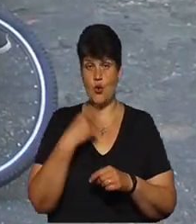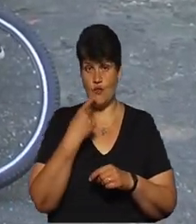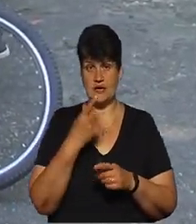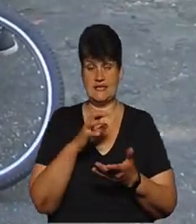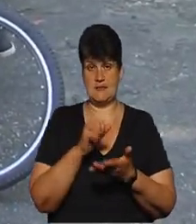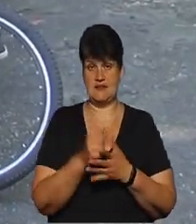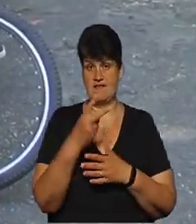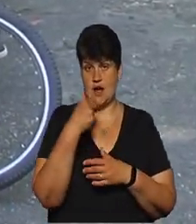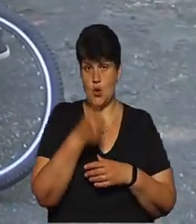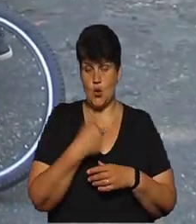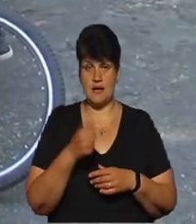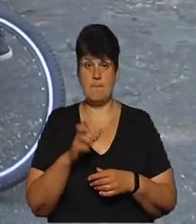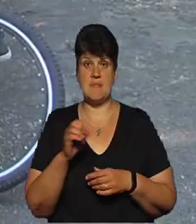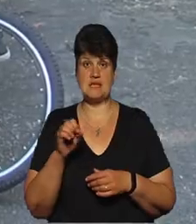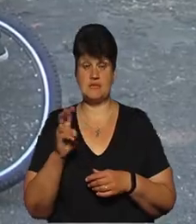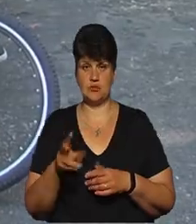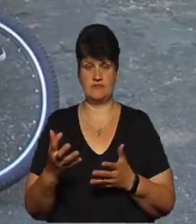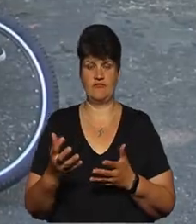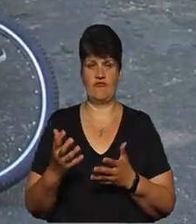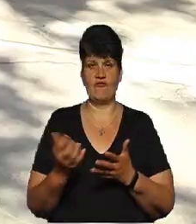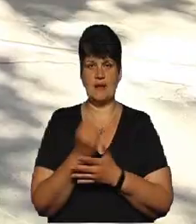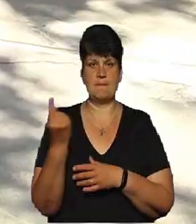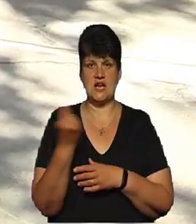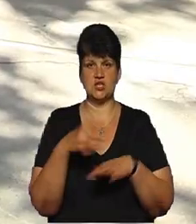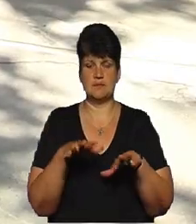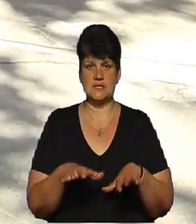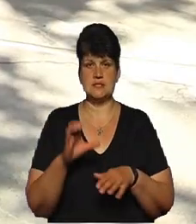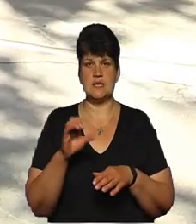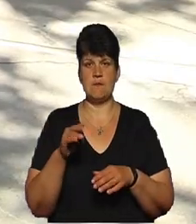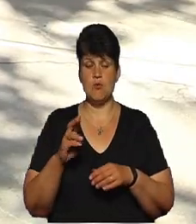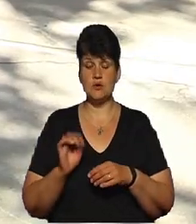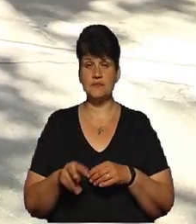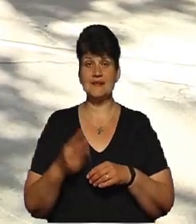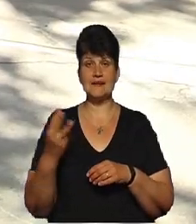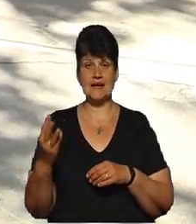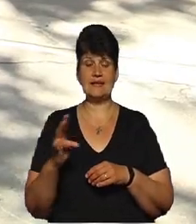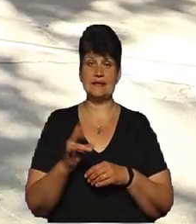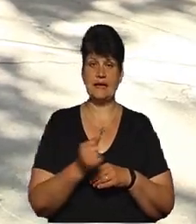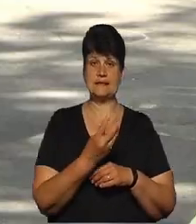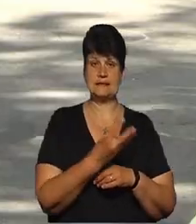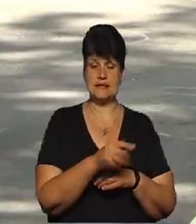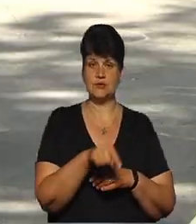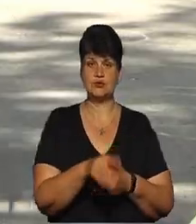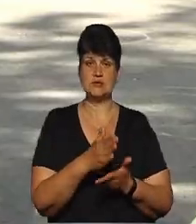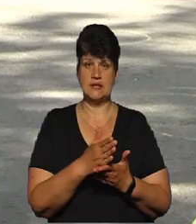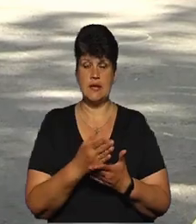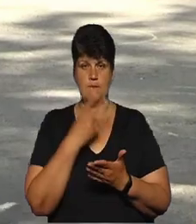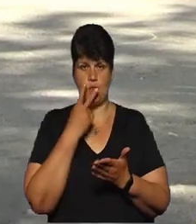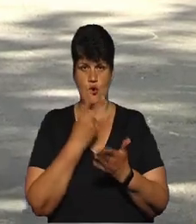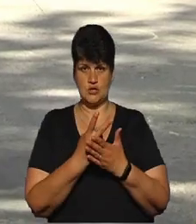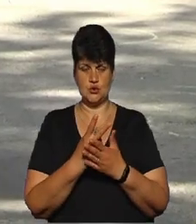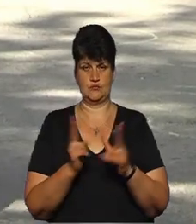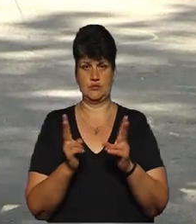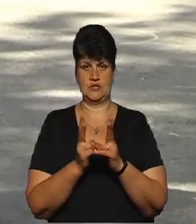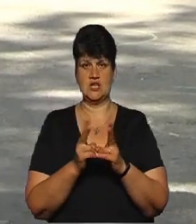Виграли перше місце по стрітболу – 3-3. А це локація з фехтування. Тут відбуваються показові поєдинки на шпагах.